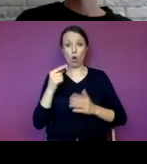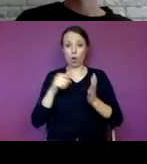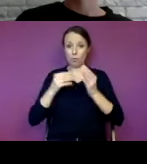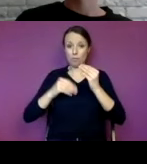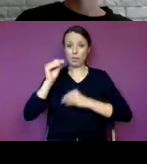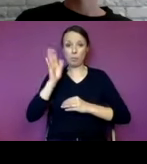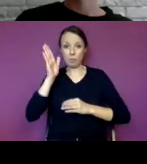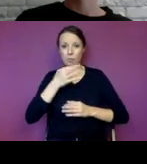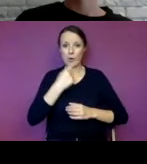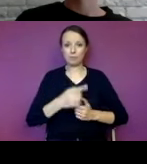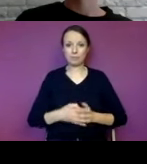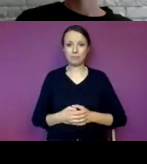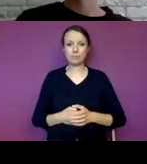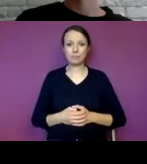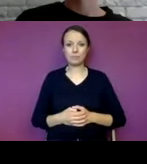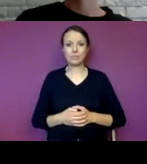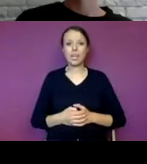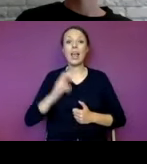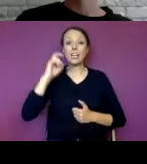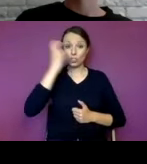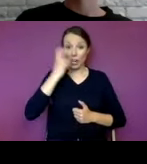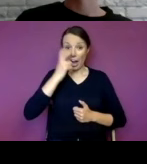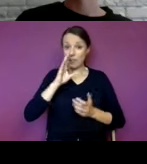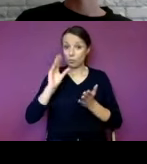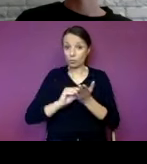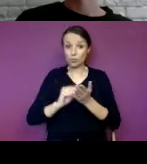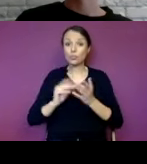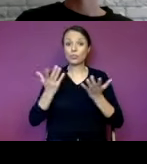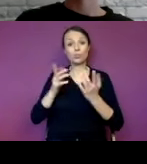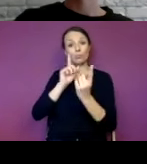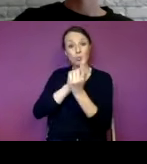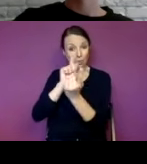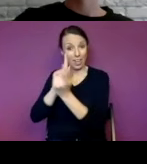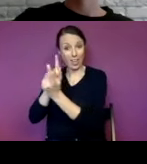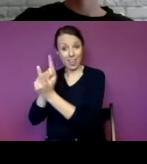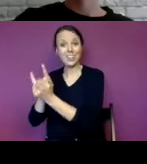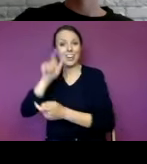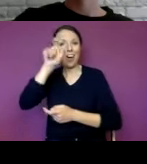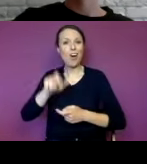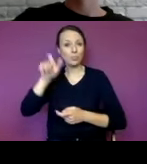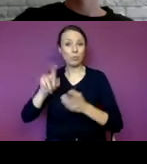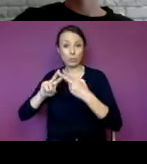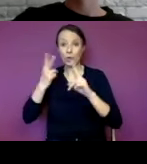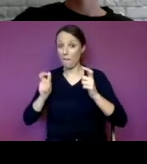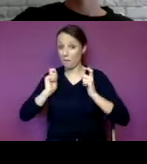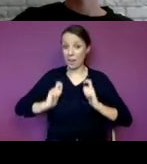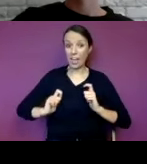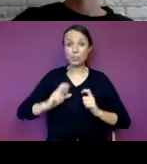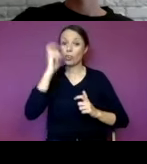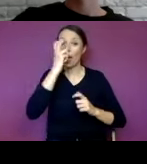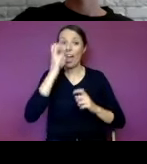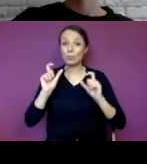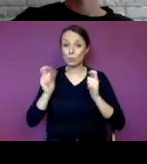Wydaje mi się też ciekawe w tym doświadczeniu spotykania z osobami ze wsi, konfrontowanie tego,